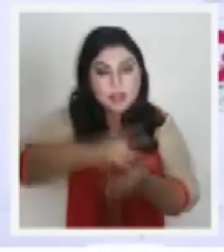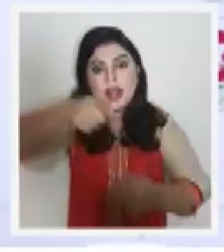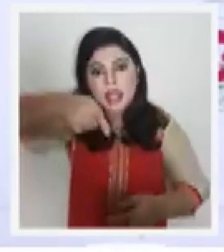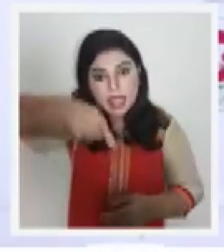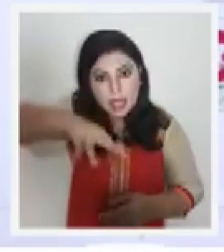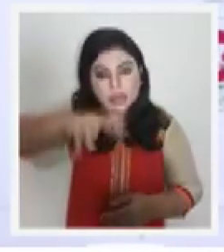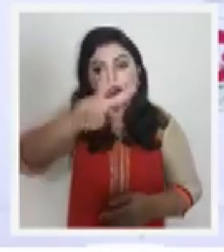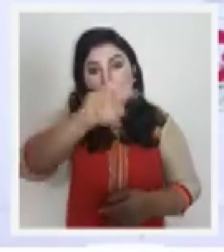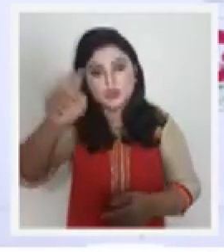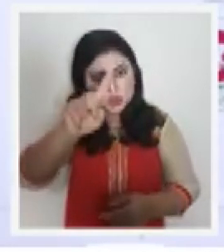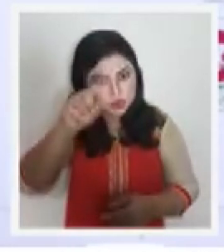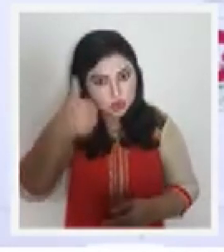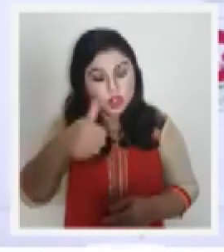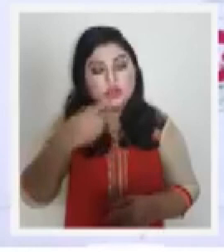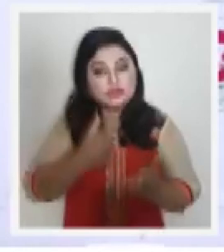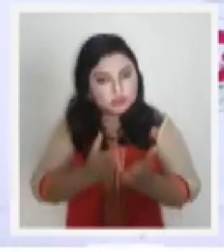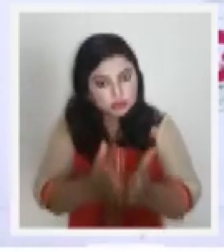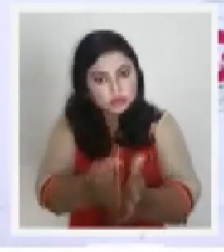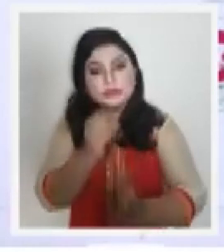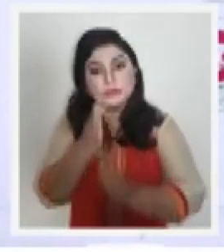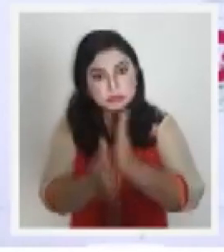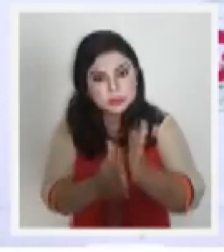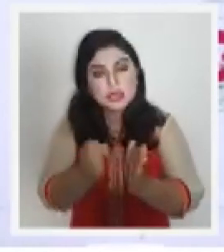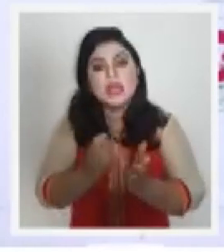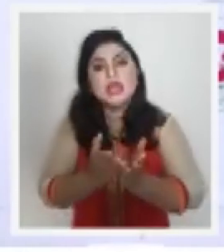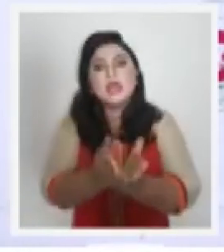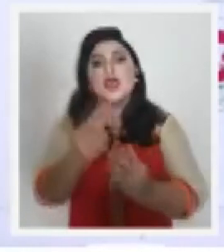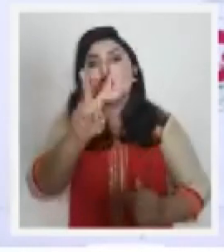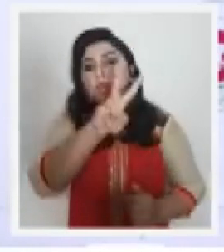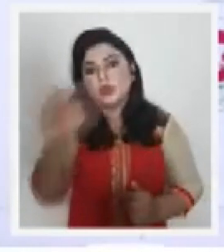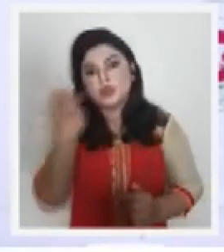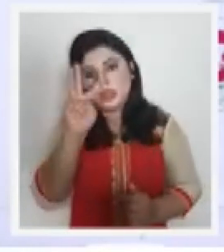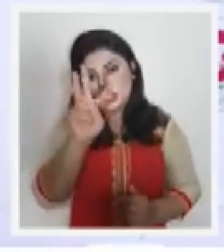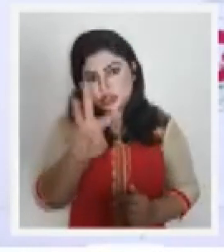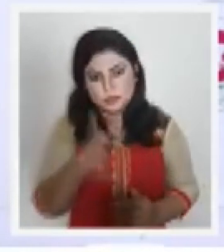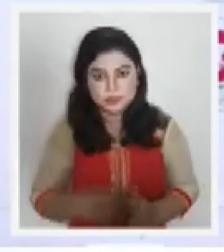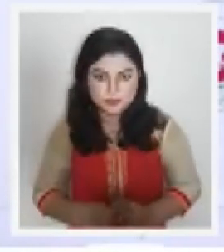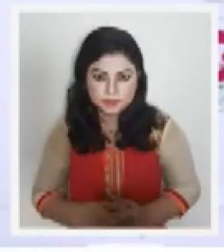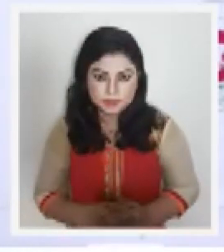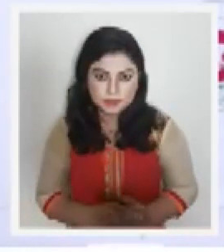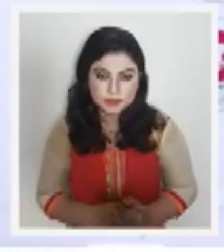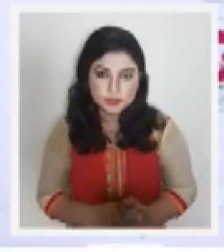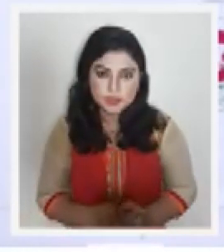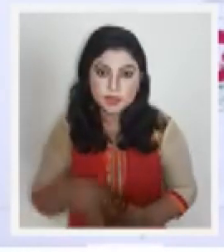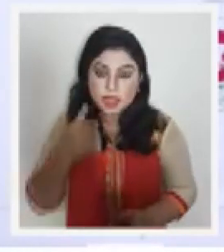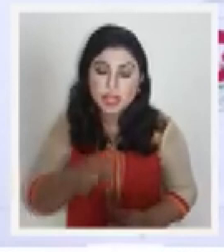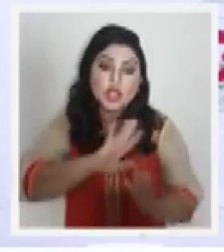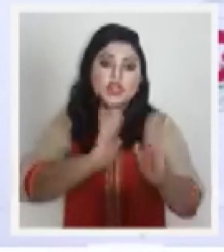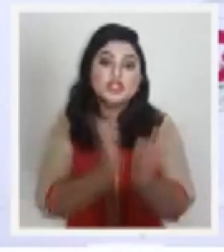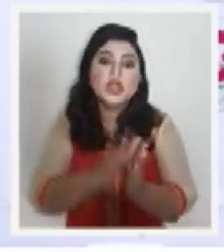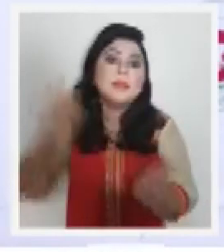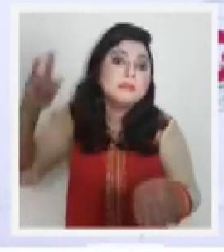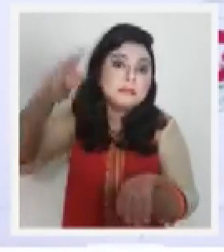1,717 জনকে। এর মধ্যে 3টি আন্তর্জাতিক বিমানবন্দরে 1,216 জন, সকল স্থল বন্দরে 298 জন এবং 2টি